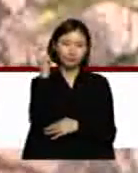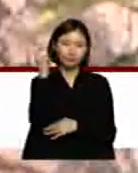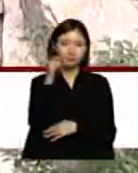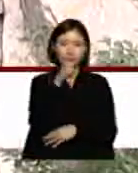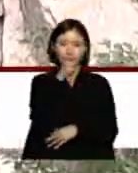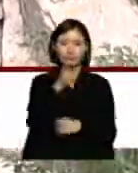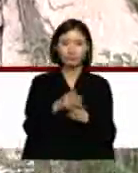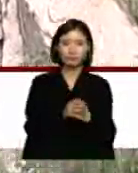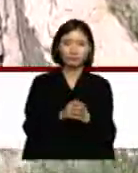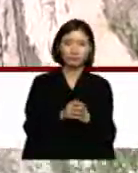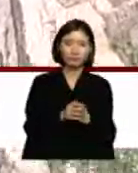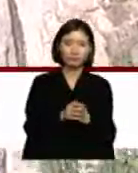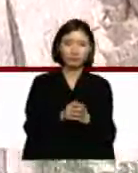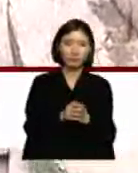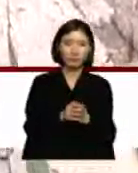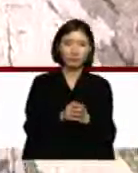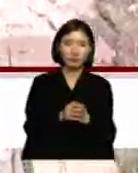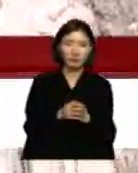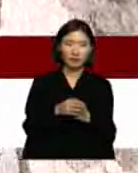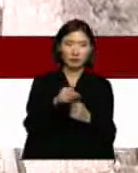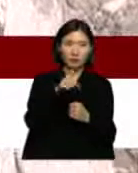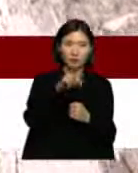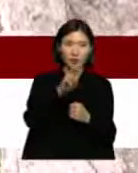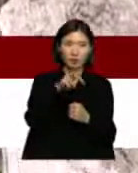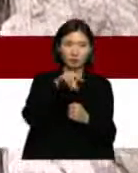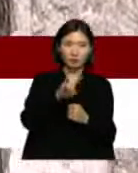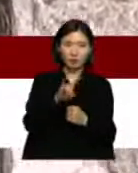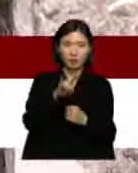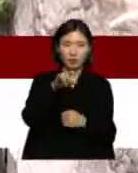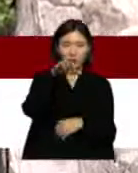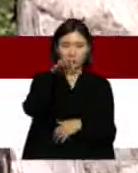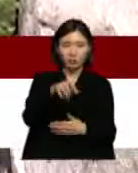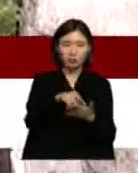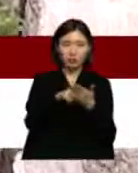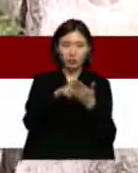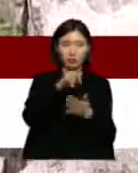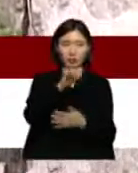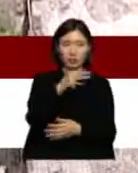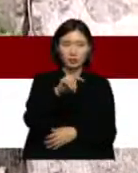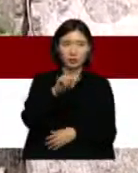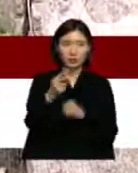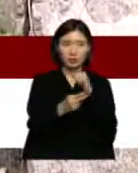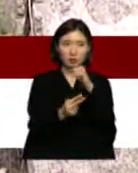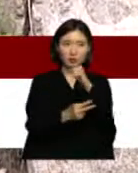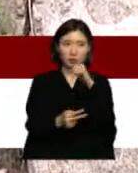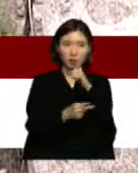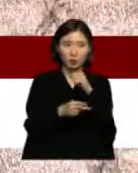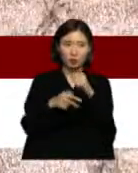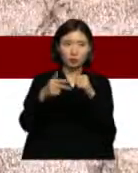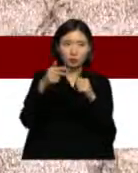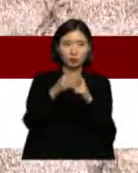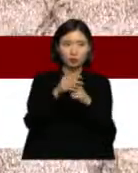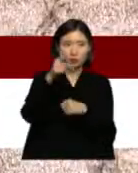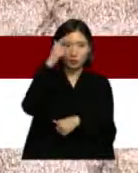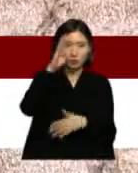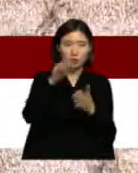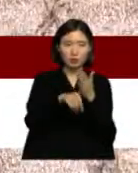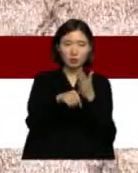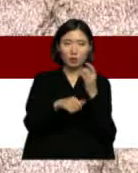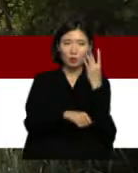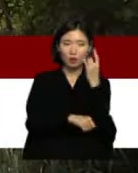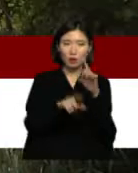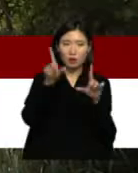흐릅니다. 겸재정선의 장동 팔경첩에도 등장하는 기린교는 조선시대의 원형 그대로의 모습을 유지하고